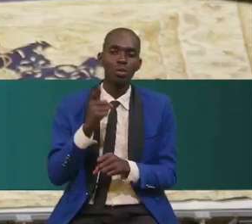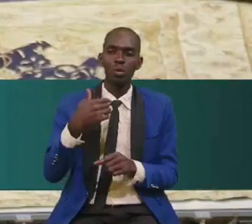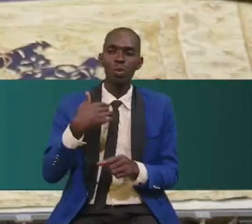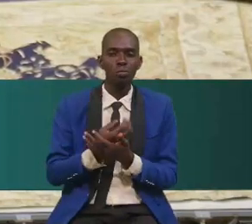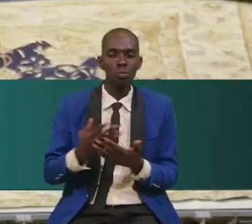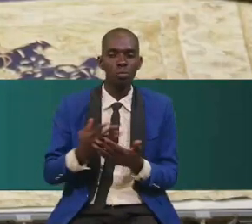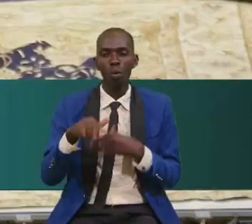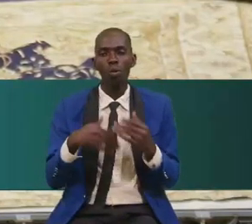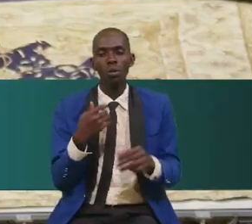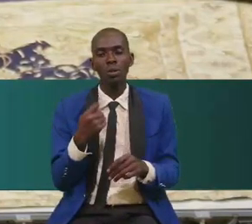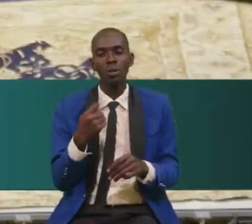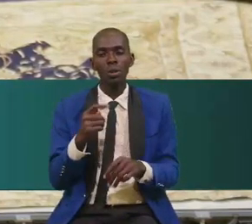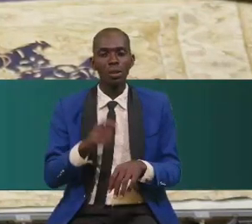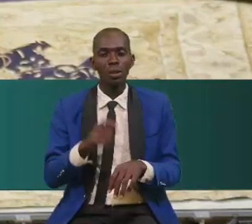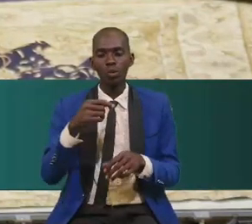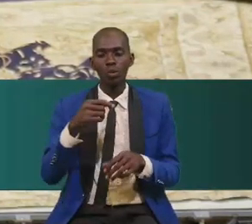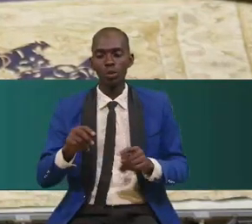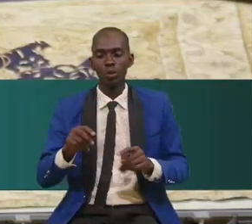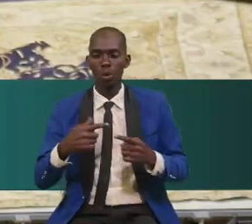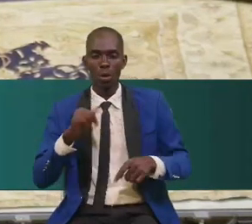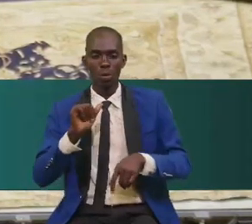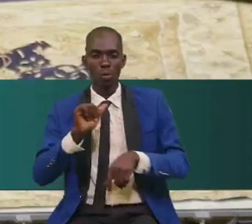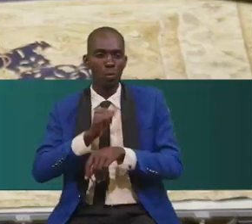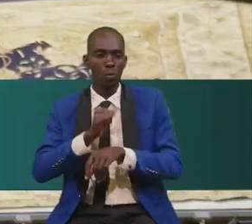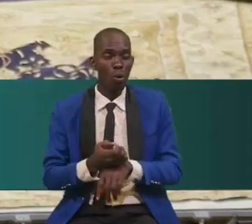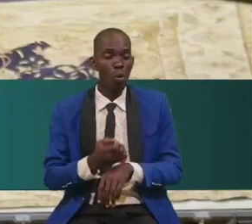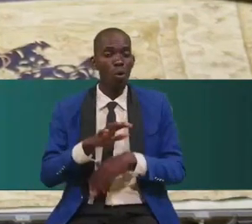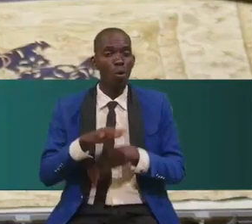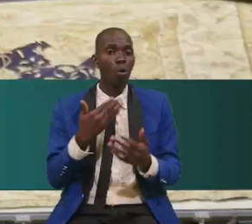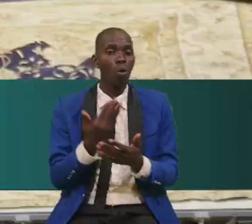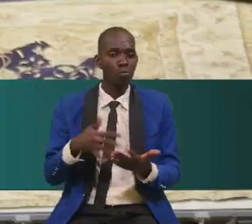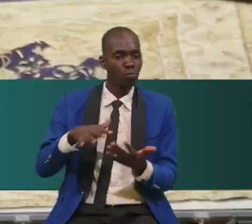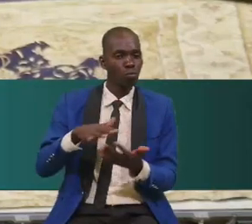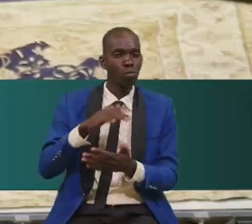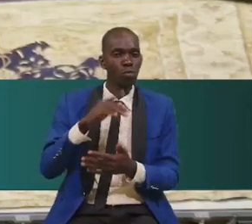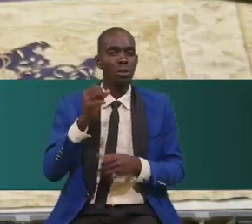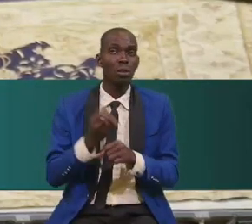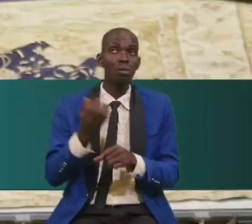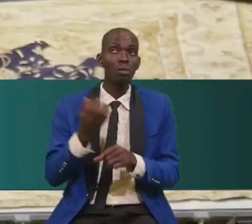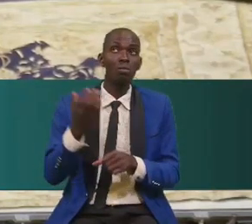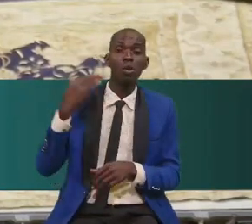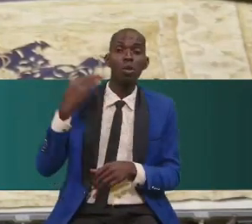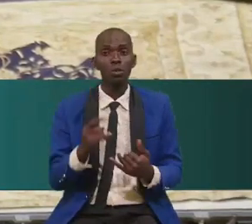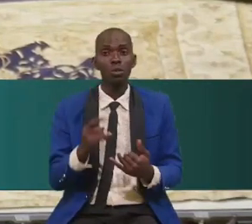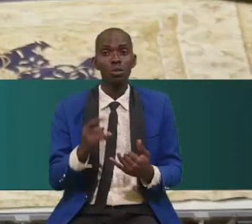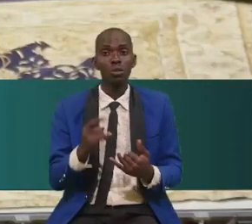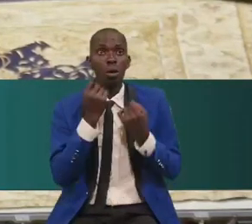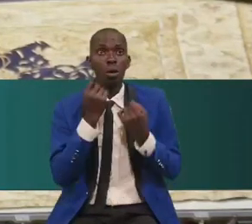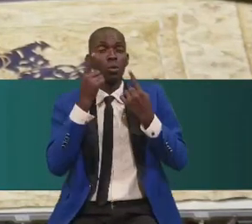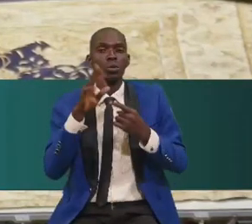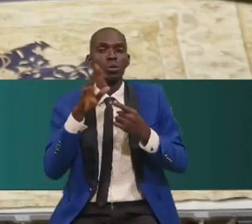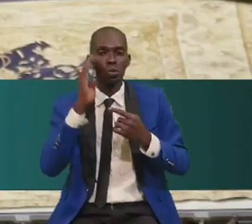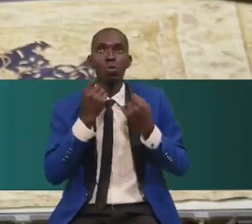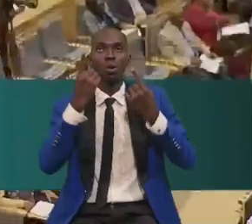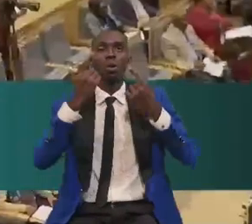les voyages que tu devais faire. Oh, 16 années, 20 ans passés, comme tu te réveilles maintenant, tu vas te réveiller et couvrir plus